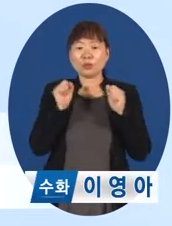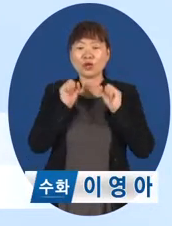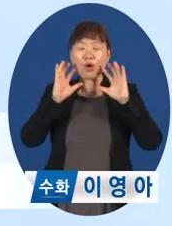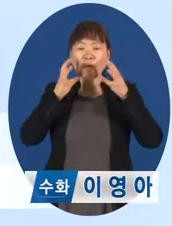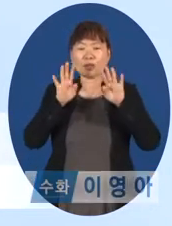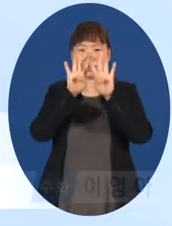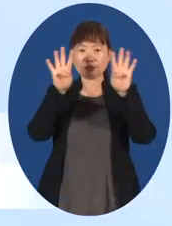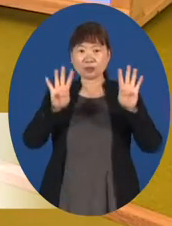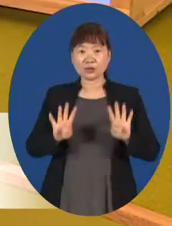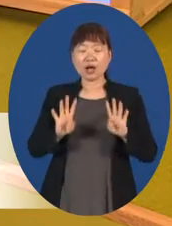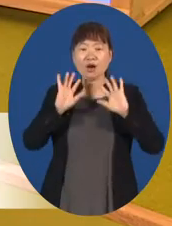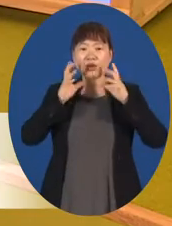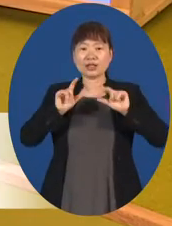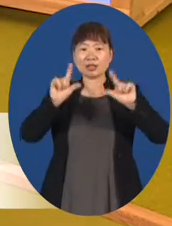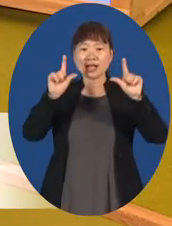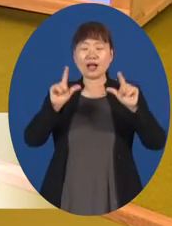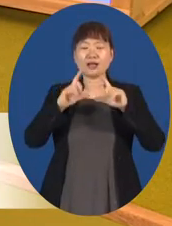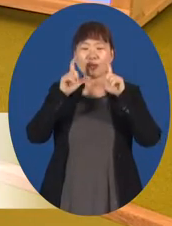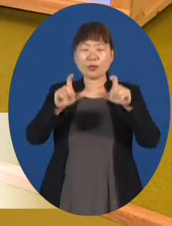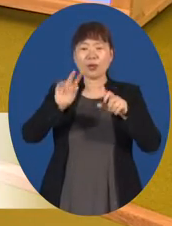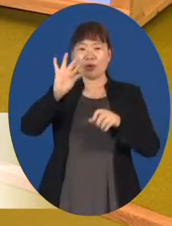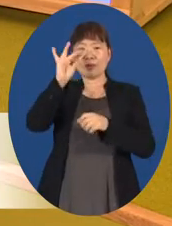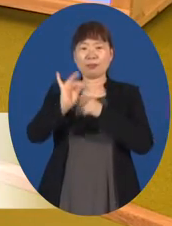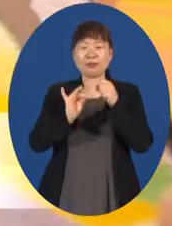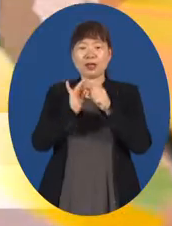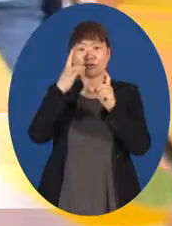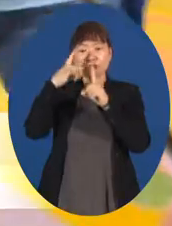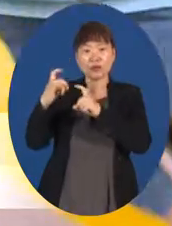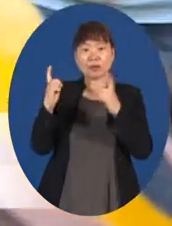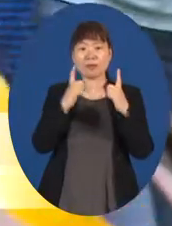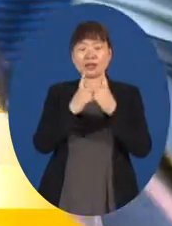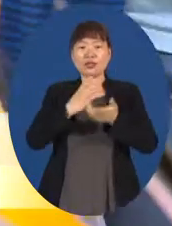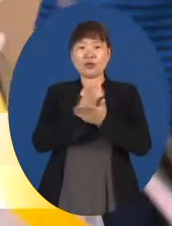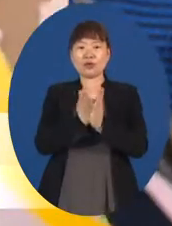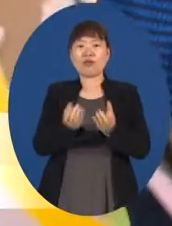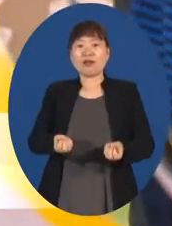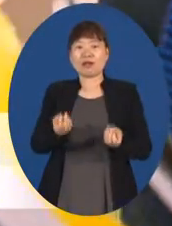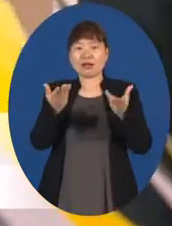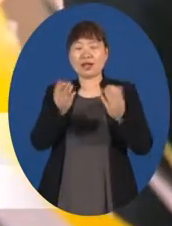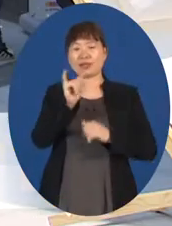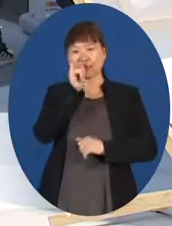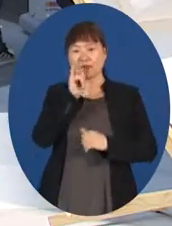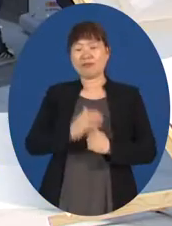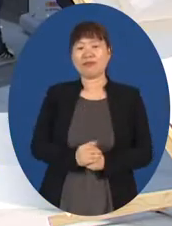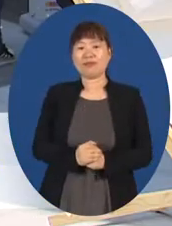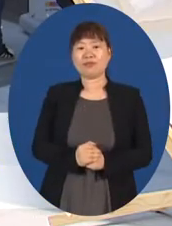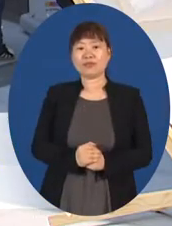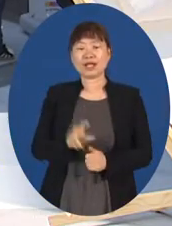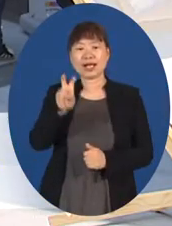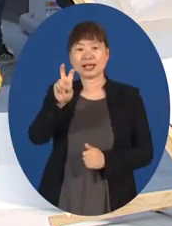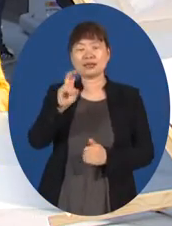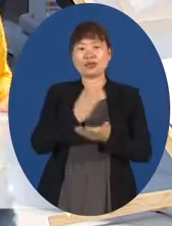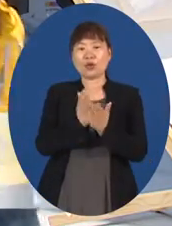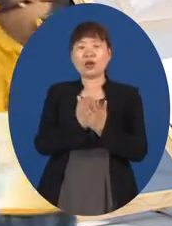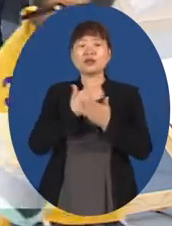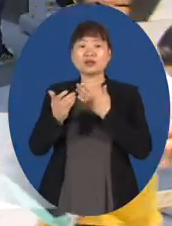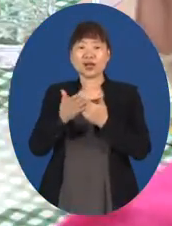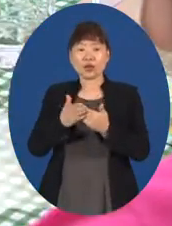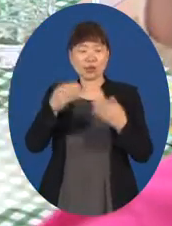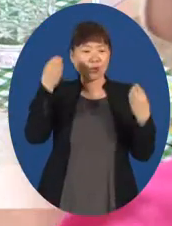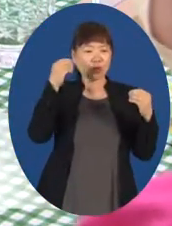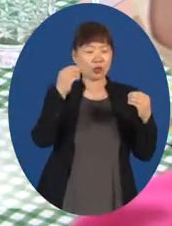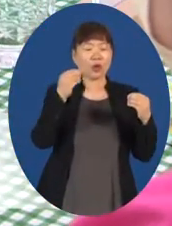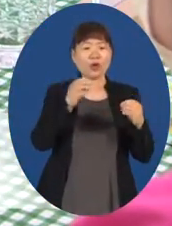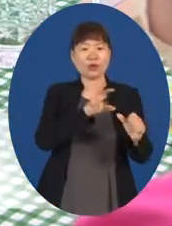경기북부 어린이박물관이 어린이날 선포 100주년을 맞아 다양한 행사를 개최했습니다. 20여 개의 각종 체험과